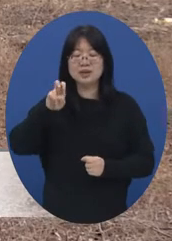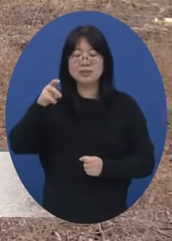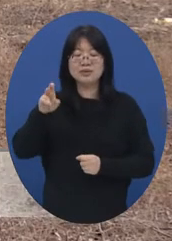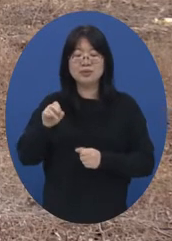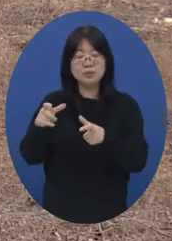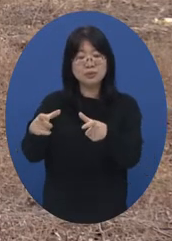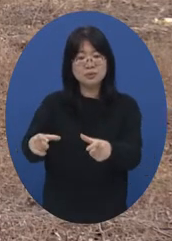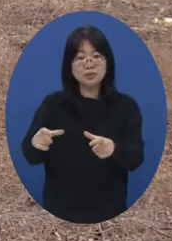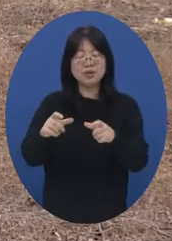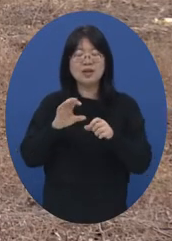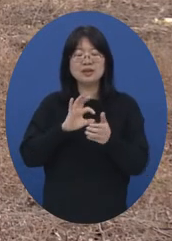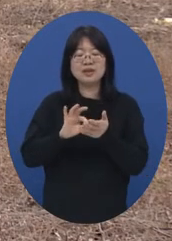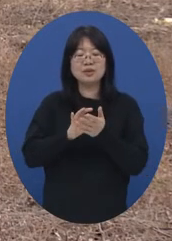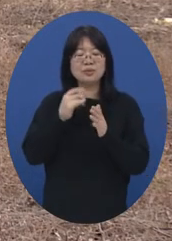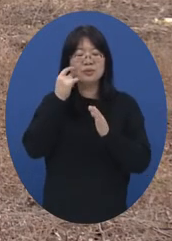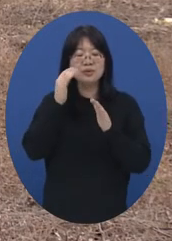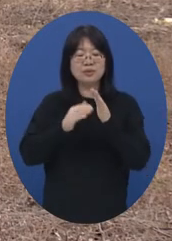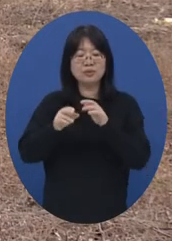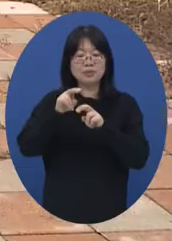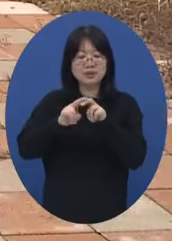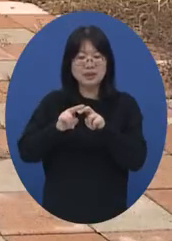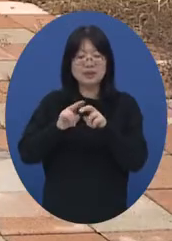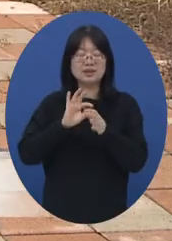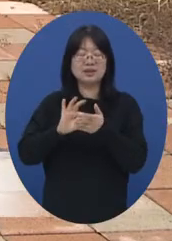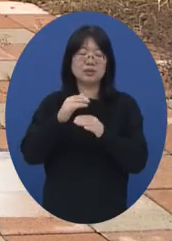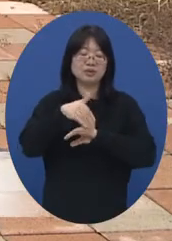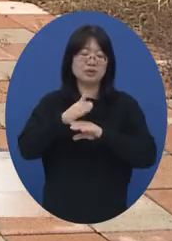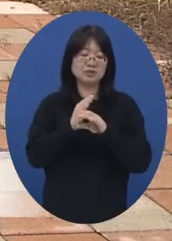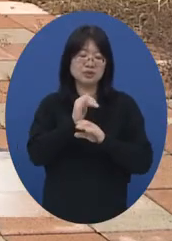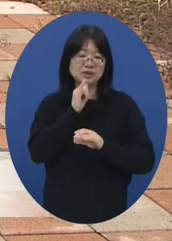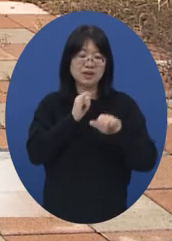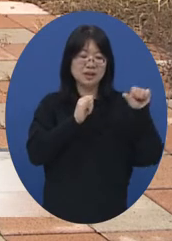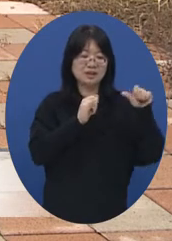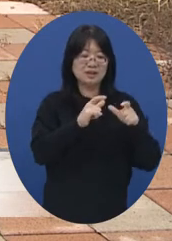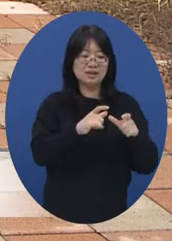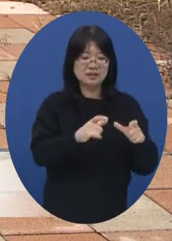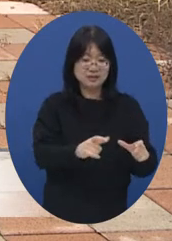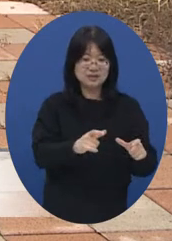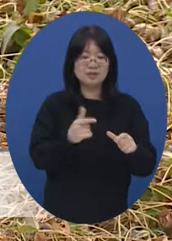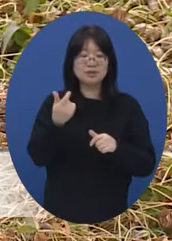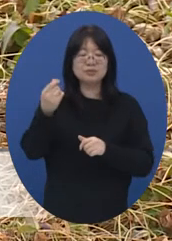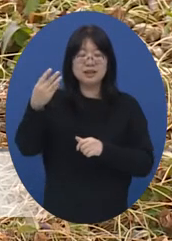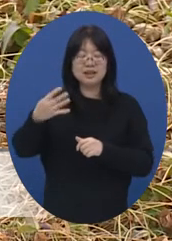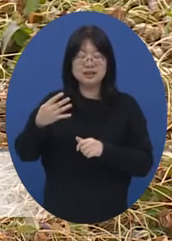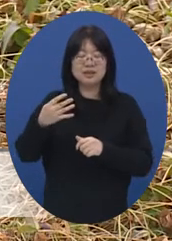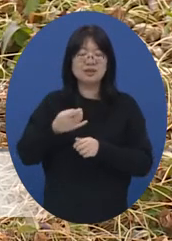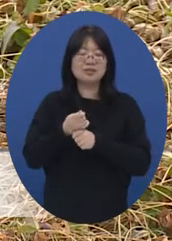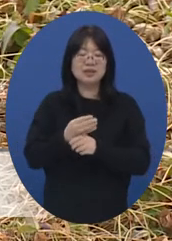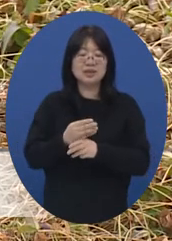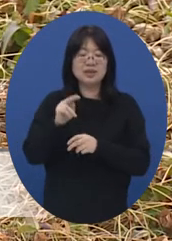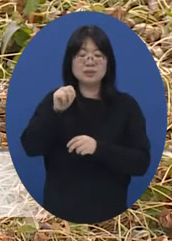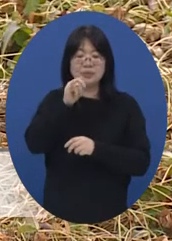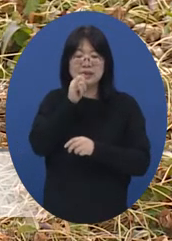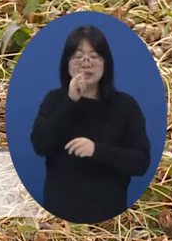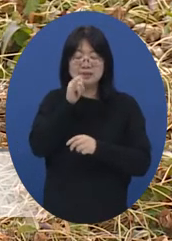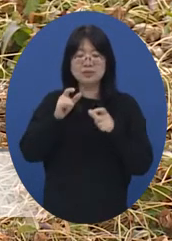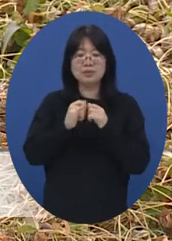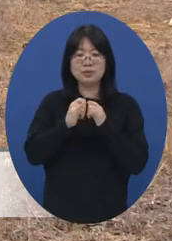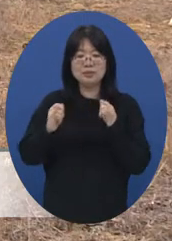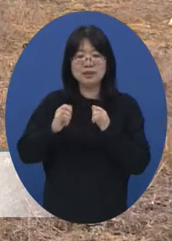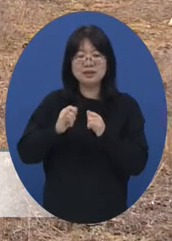유휴 도 의지와 미화 견공 부지에 조성할 계획 도내 5개 씨의 총 6만 4천 에 제거 밑에 달하는 고민 턱받이 생기는